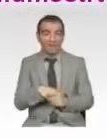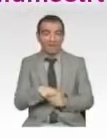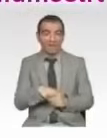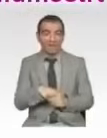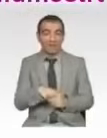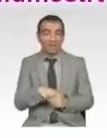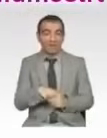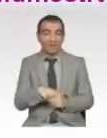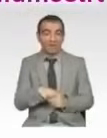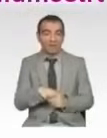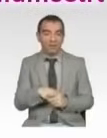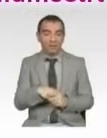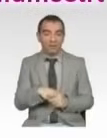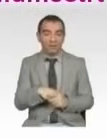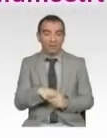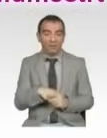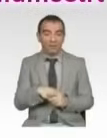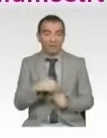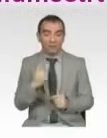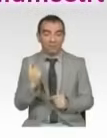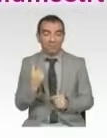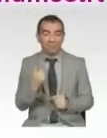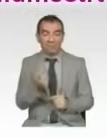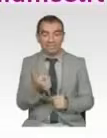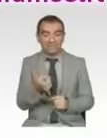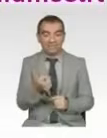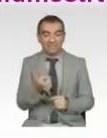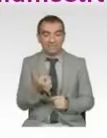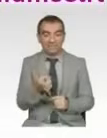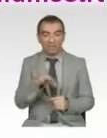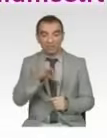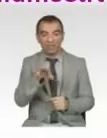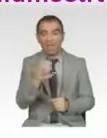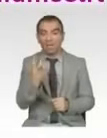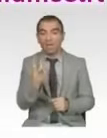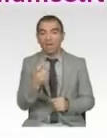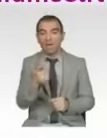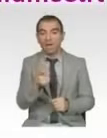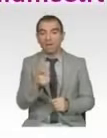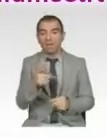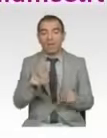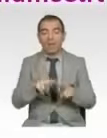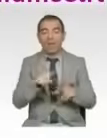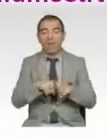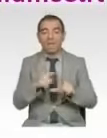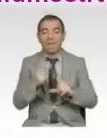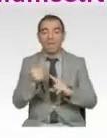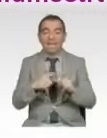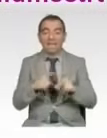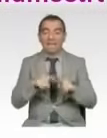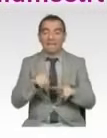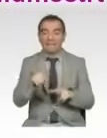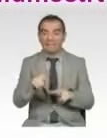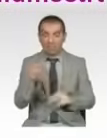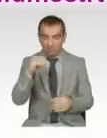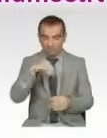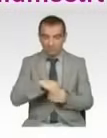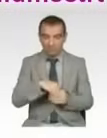Dün yine sirkeler yaptınız herhalde. Evet, evet, bir yaptık. Çay bardağı melisayı ekliyoruz.